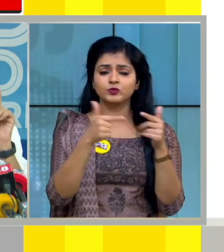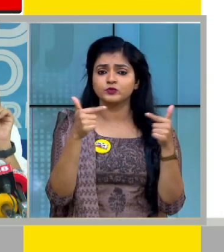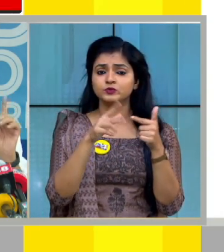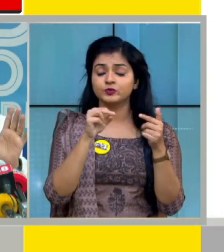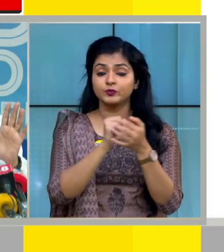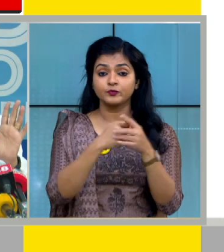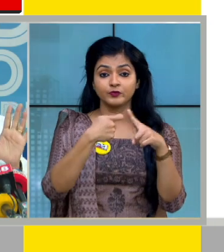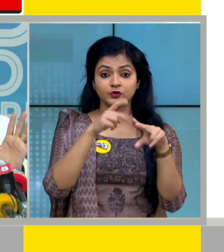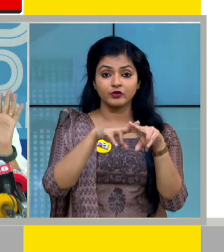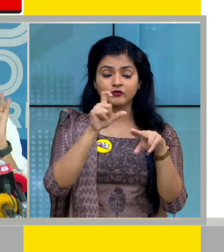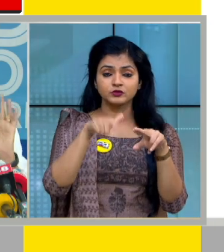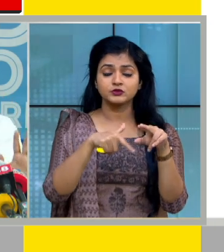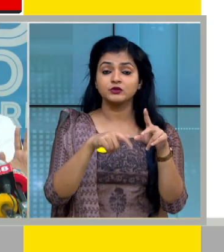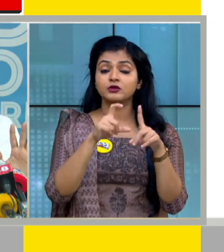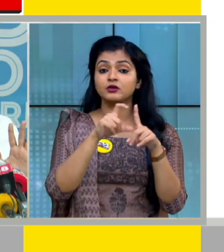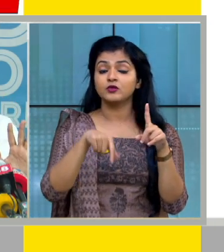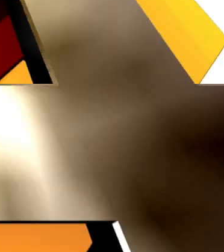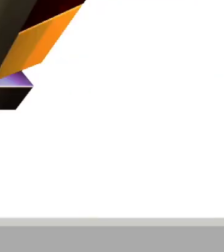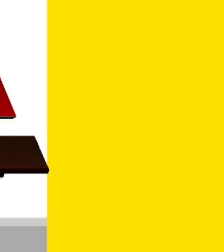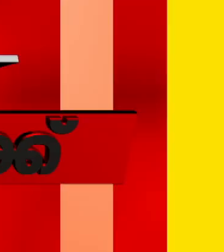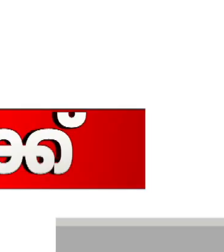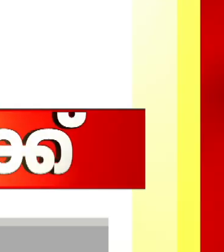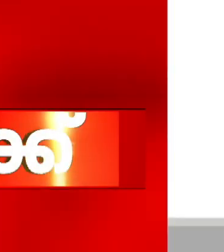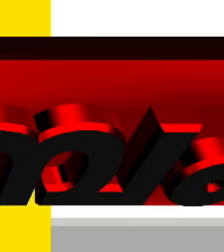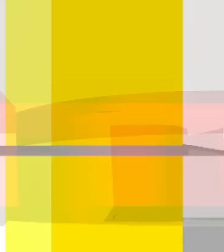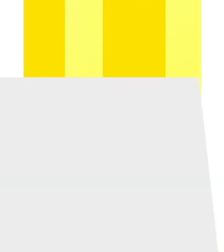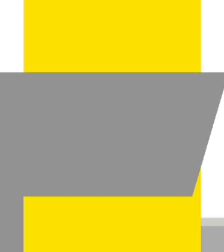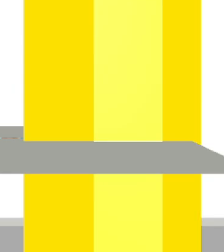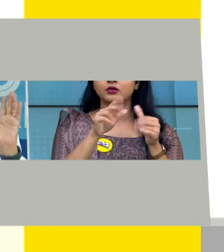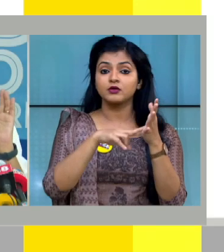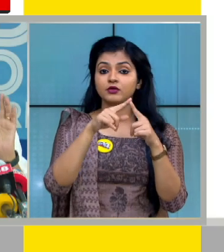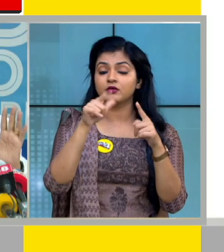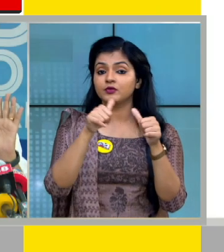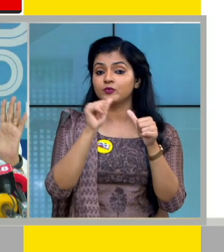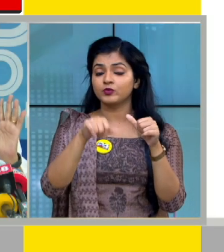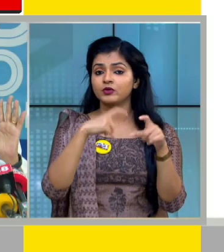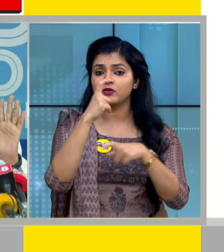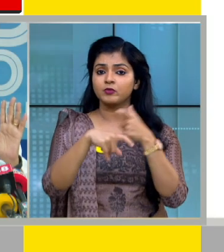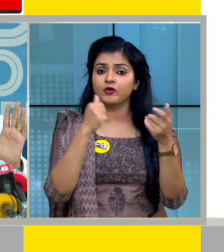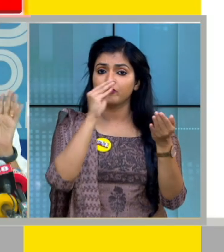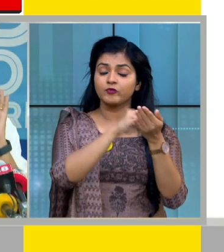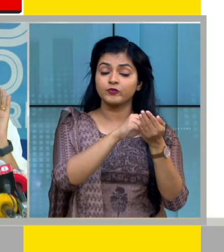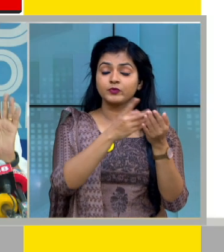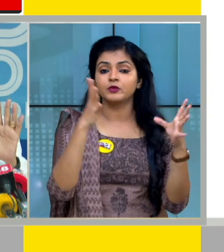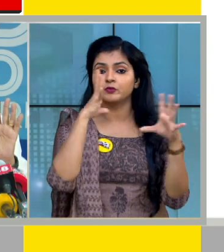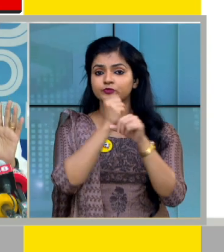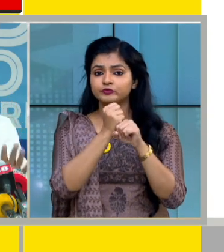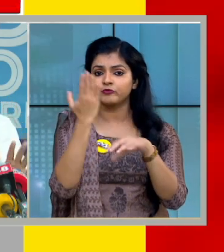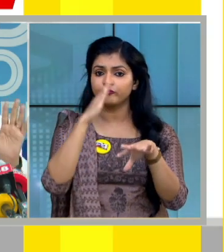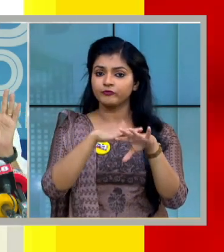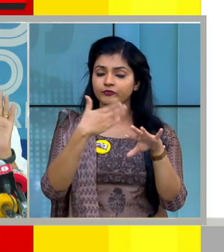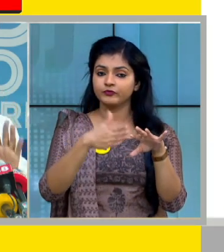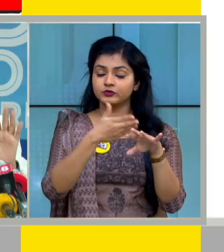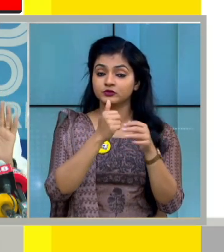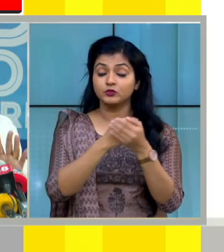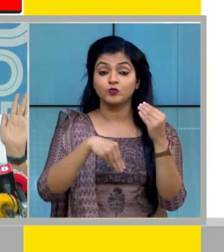KFCയുടെ ഡയറക്ടർ ബോർഡ് ചേരുന്നതിന് മുൻപ് തന്നെ ഈ പണം അനിൽ അംബാനിയുടെ കമ്പനിയിൽ നിക്ഷേപിക്കുകയും പിന്നീട് അത് മറച്ചു വെക്കുകയും ചെയ്തു. ഏതായാലും ഇതുമായി ബന്ധപ്പെട്ട കൂടുതൽ